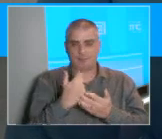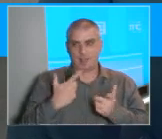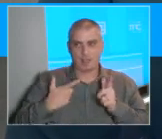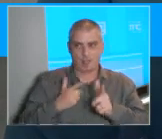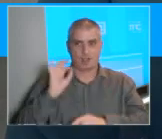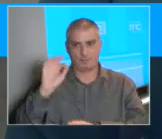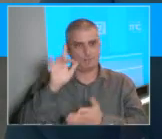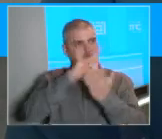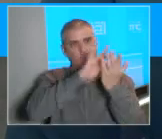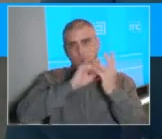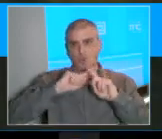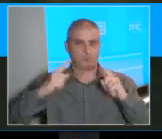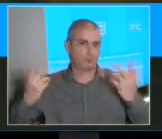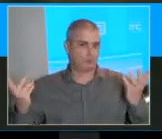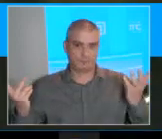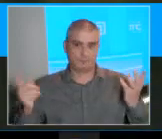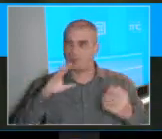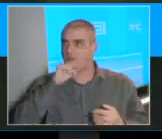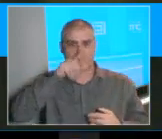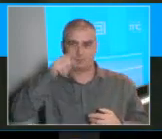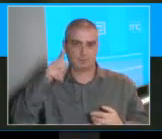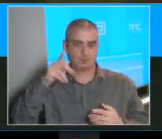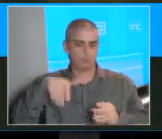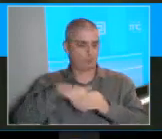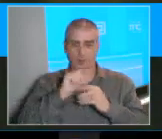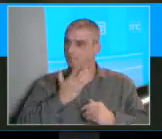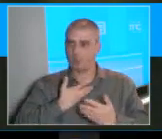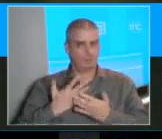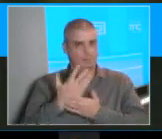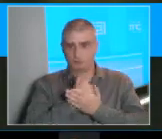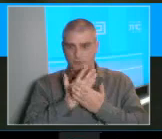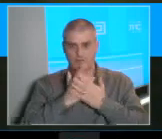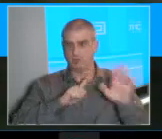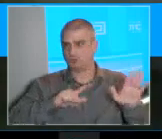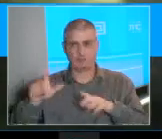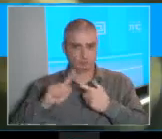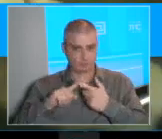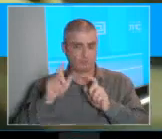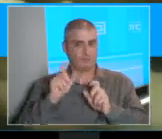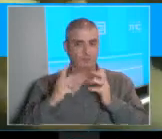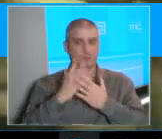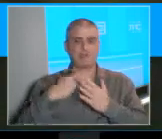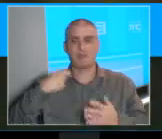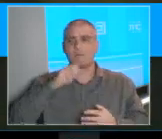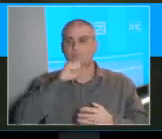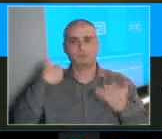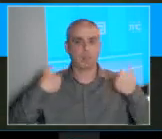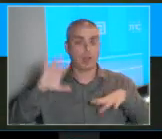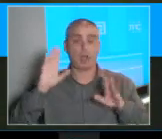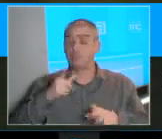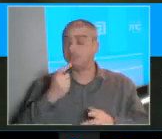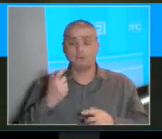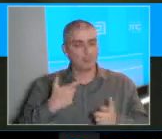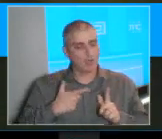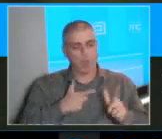החרב שלהם במקומות שונים. לא מדברת על זה שפועלים לא מקבלים משכורת 7 חודשים, ושאנשים איבדו את הפנסיה שלהם. שכירי